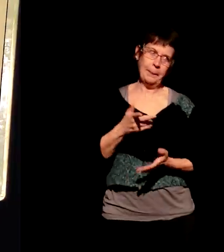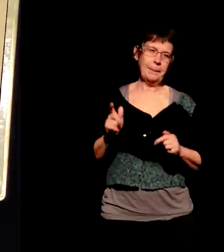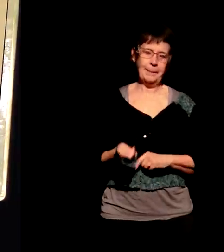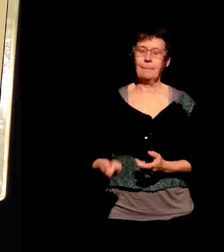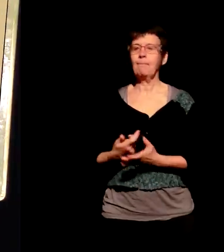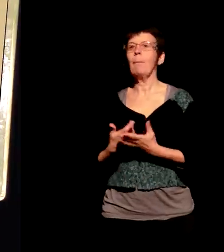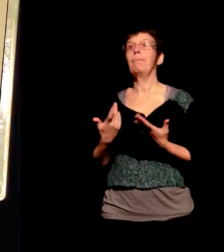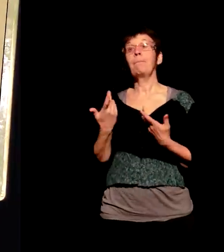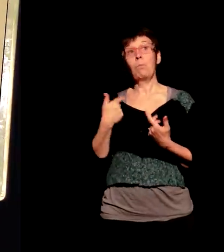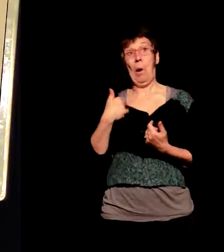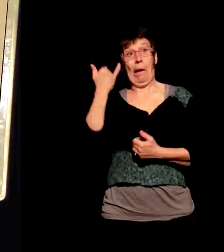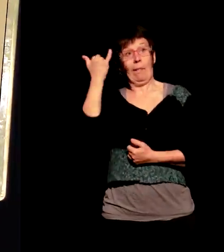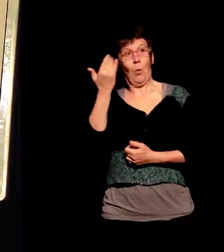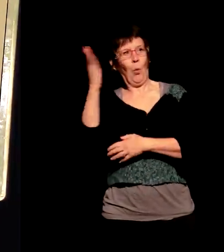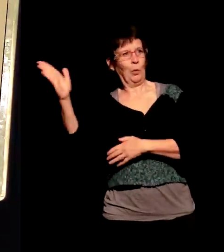de mécanique raciste.